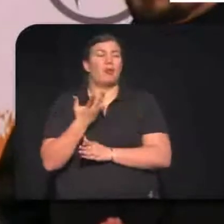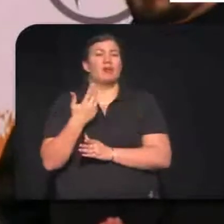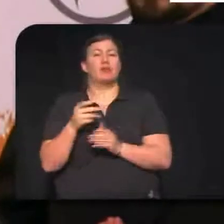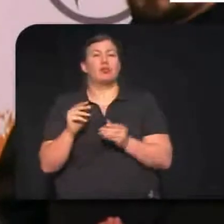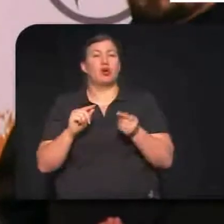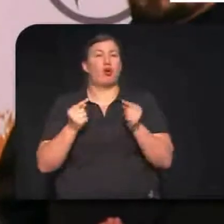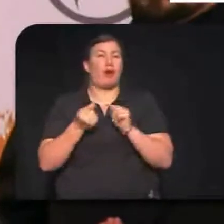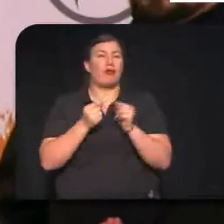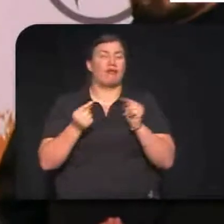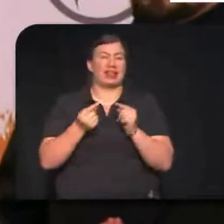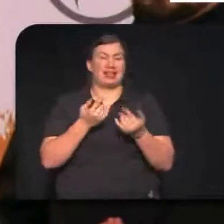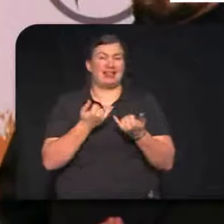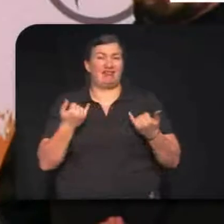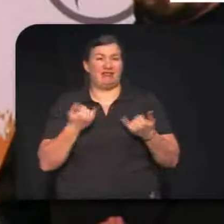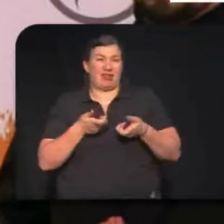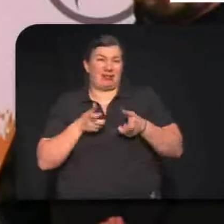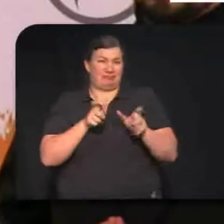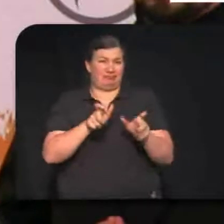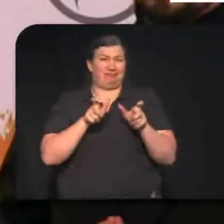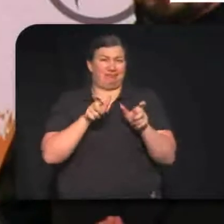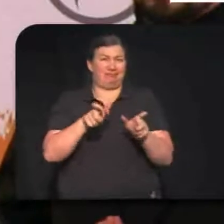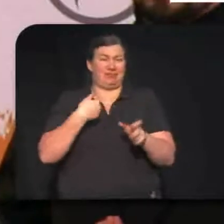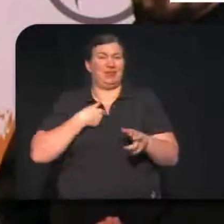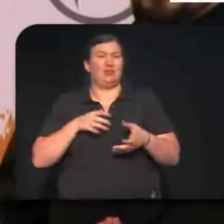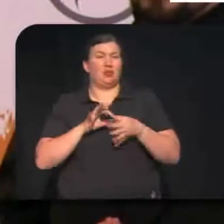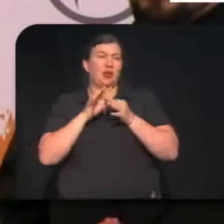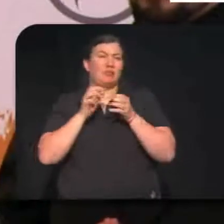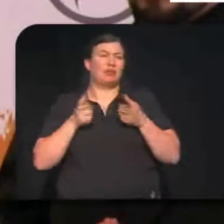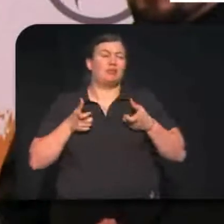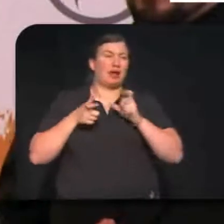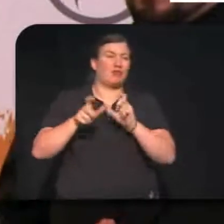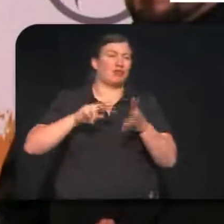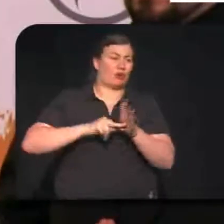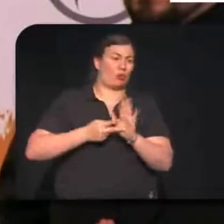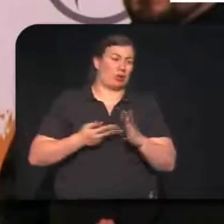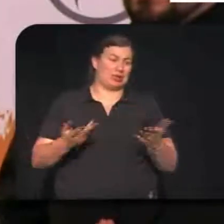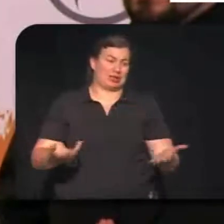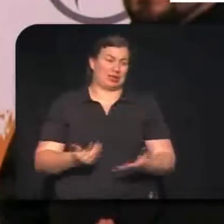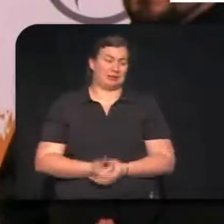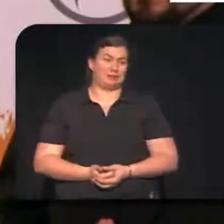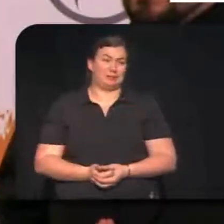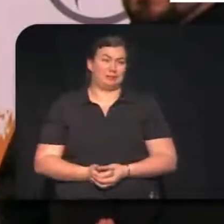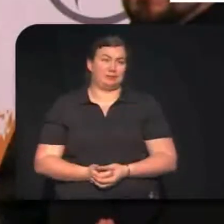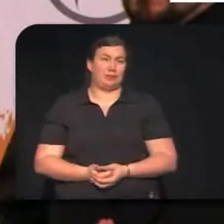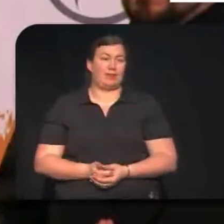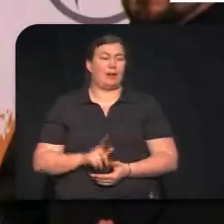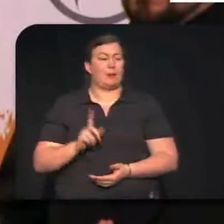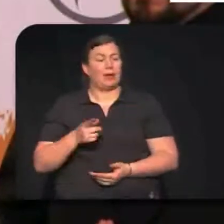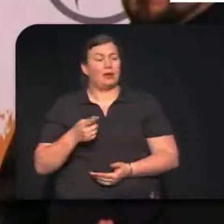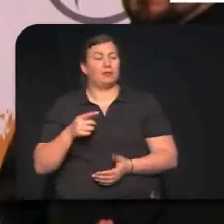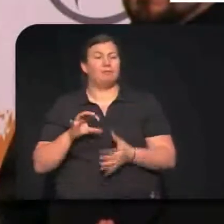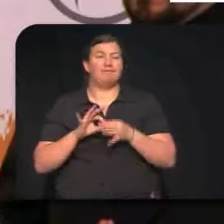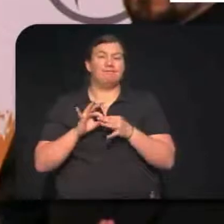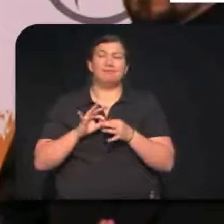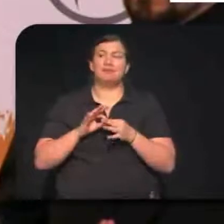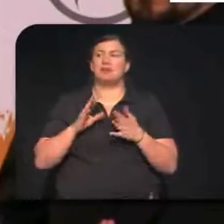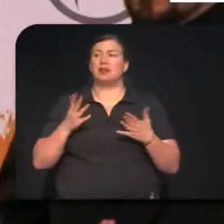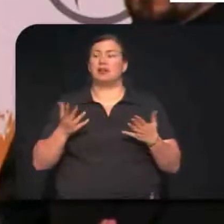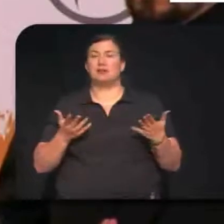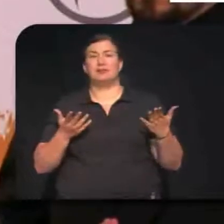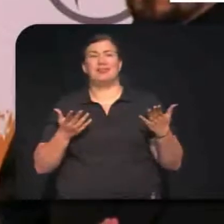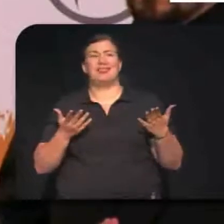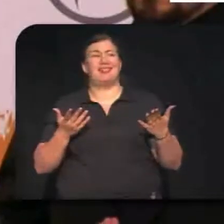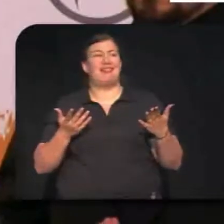sowie in der Präventionspolitik auch bei der Terrorismus Bekämpfung muss eine